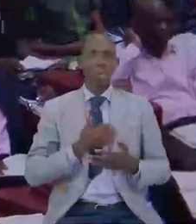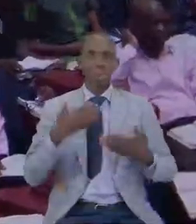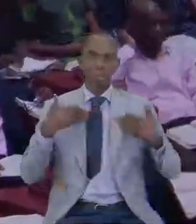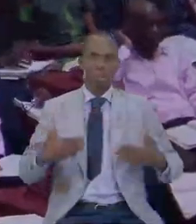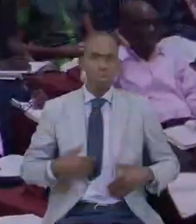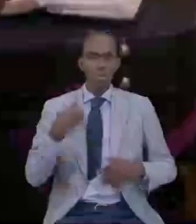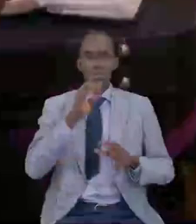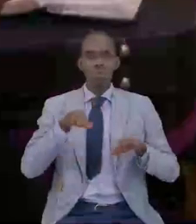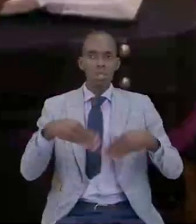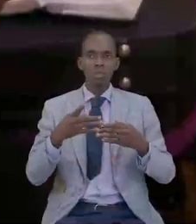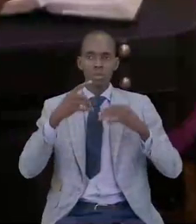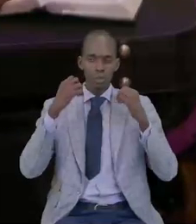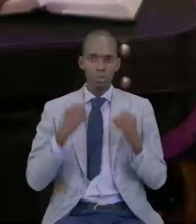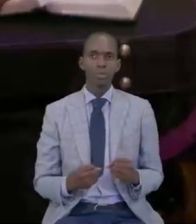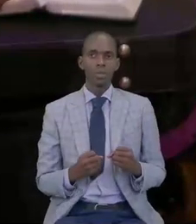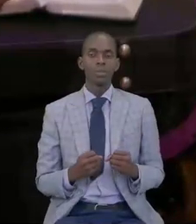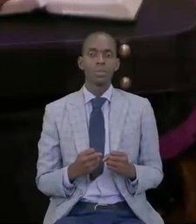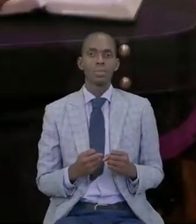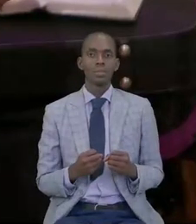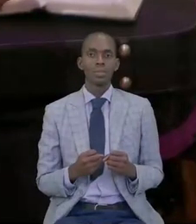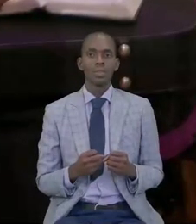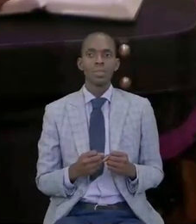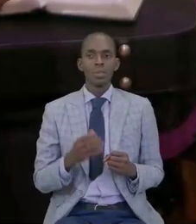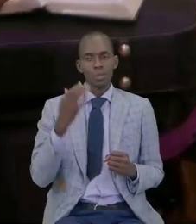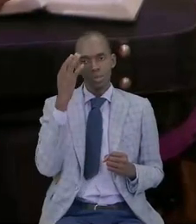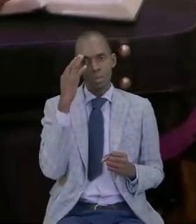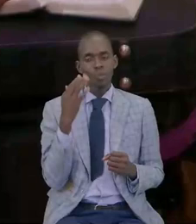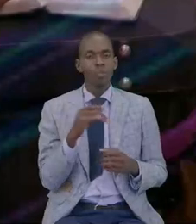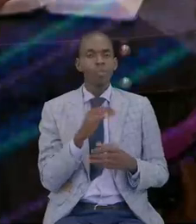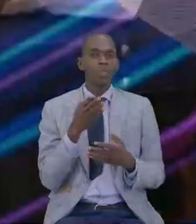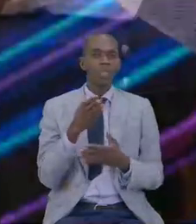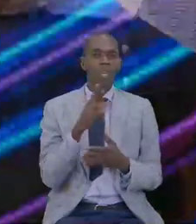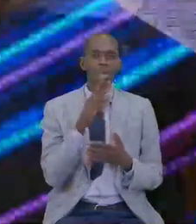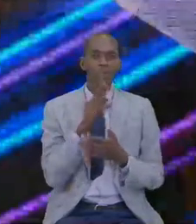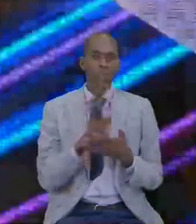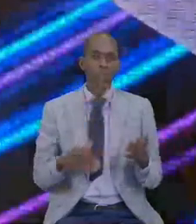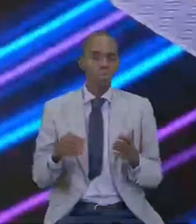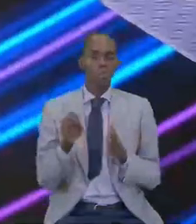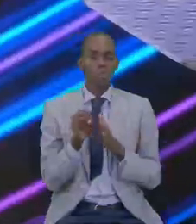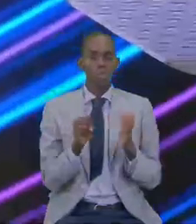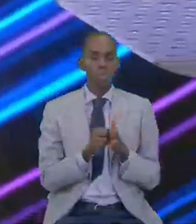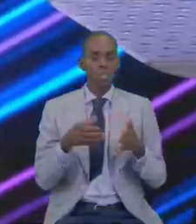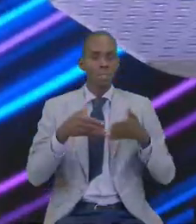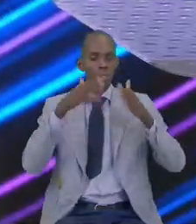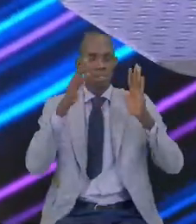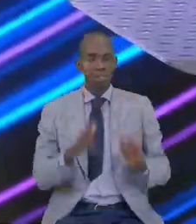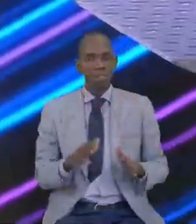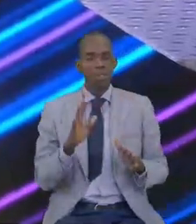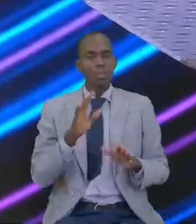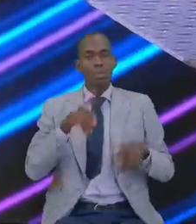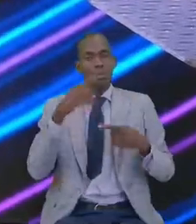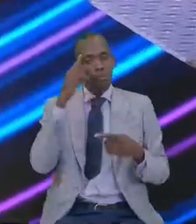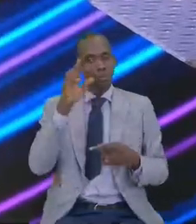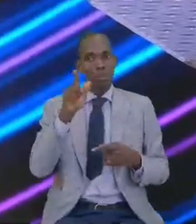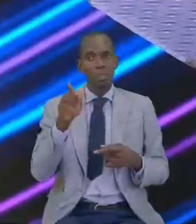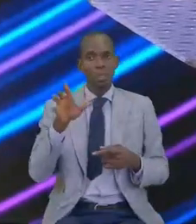fortifier. J'ai certains de mes responsables, quand je vais aux croisades de JCK, quand ils disent, ne dites